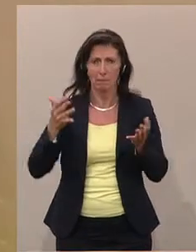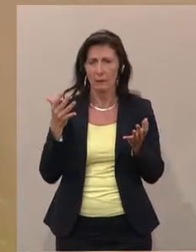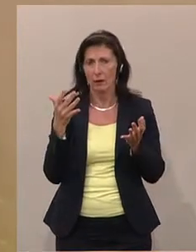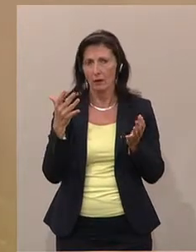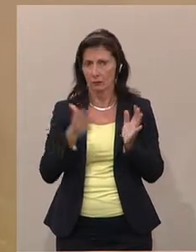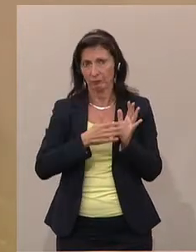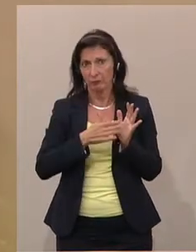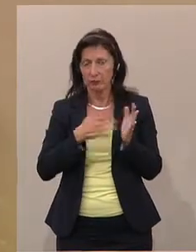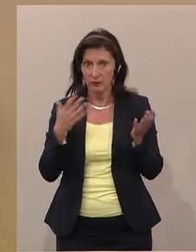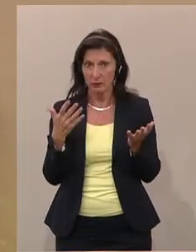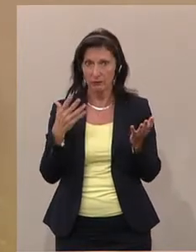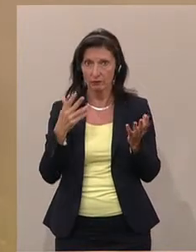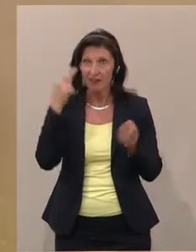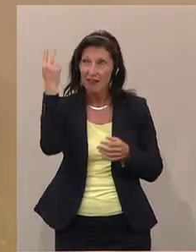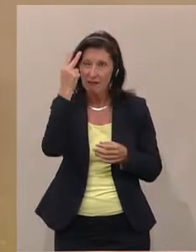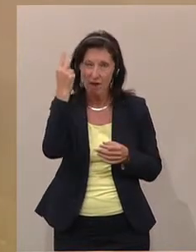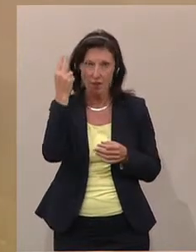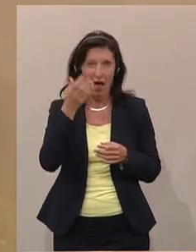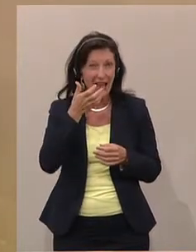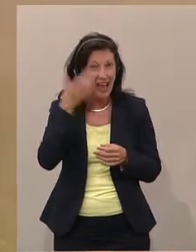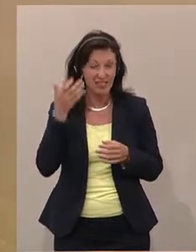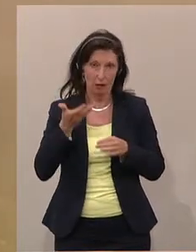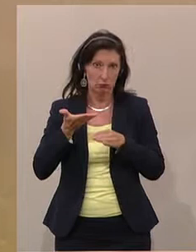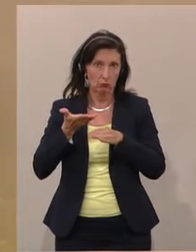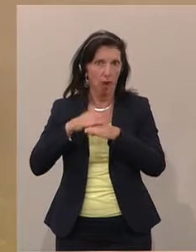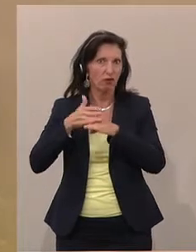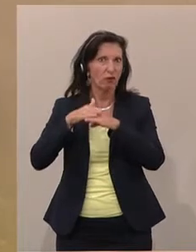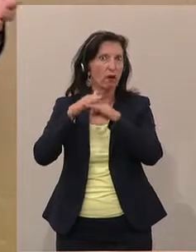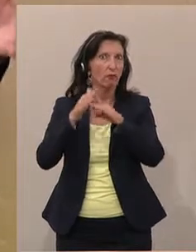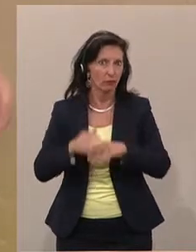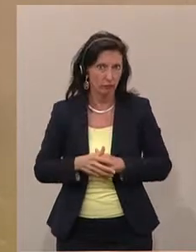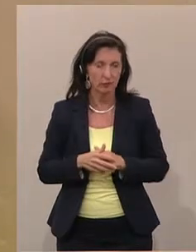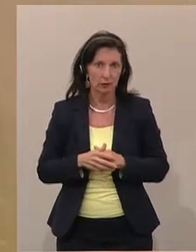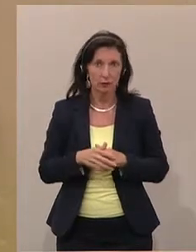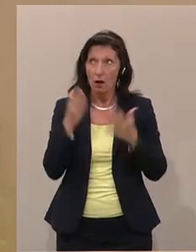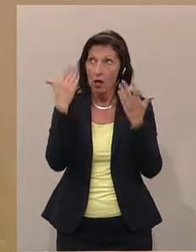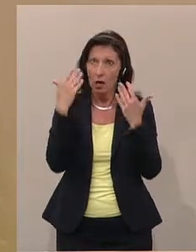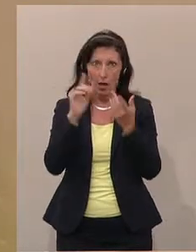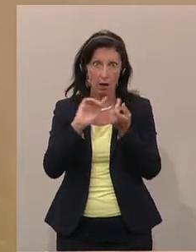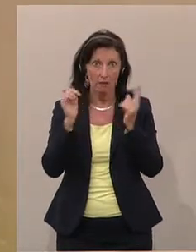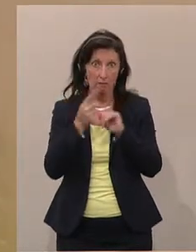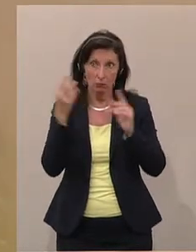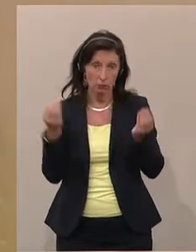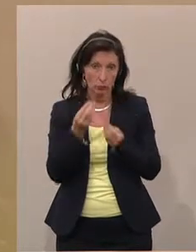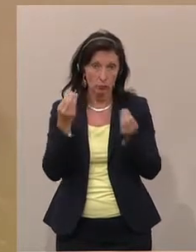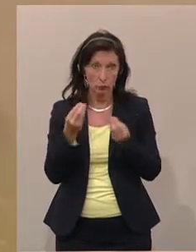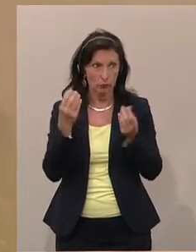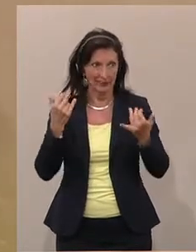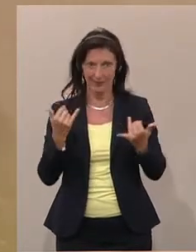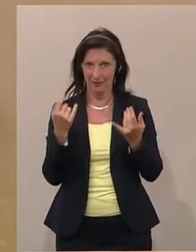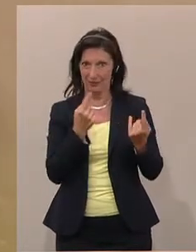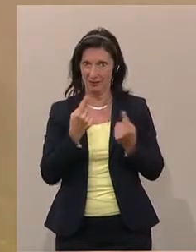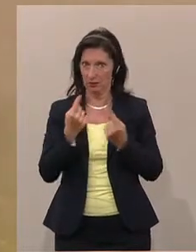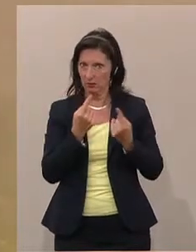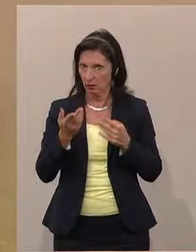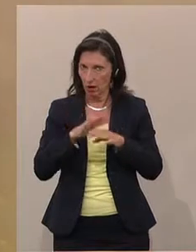zeigt, dass die Wetterextreme zunehmen und durch den Klimawandel bedingt noch unsicherer die Situation